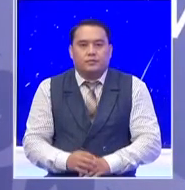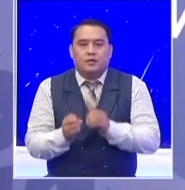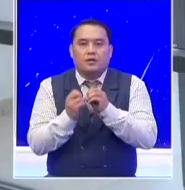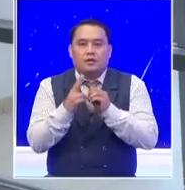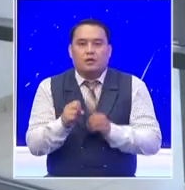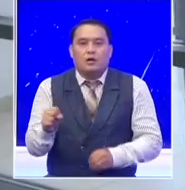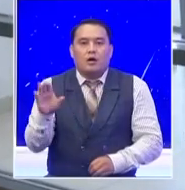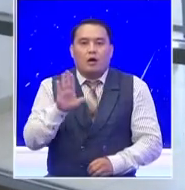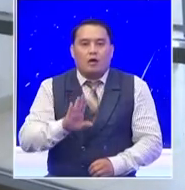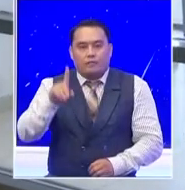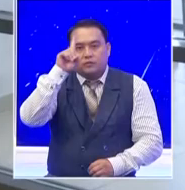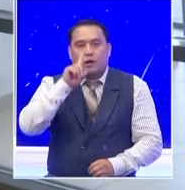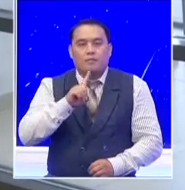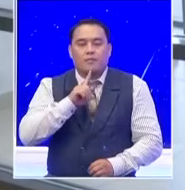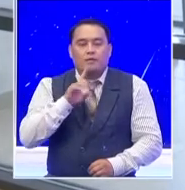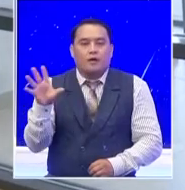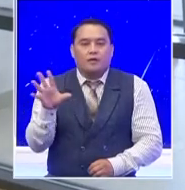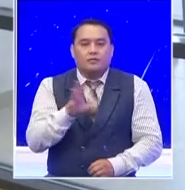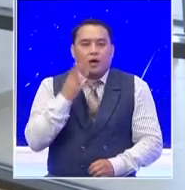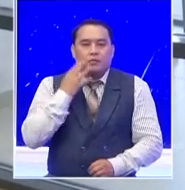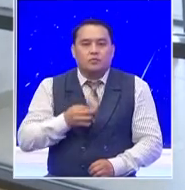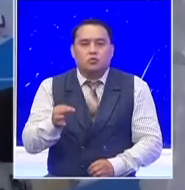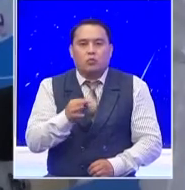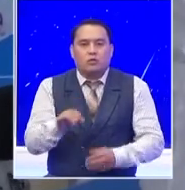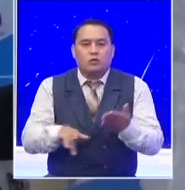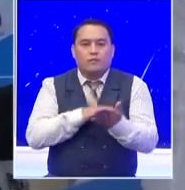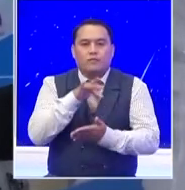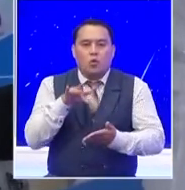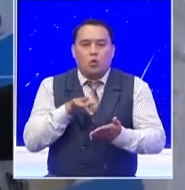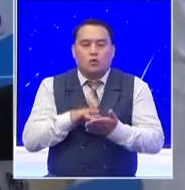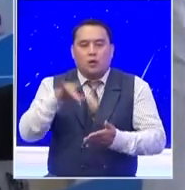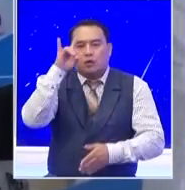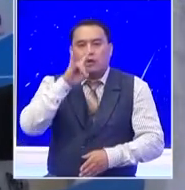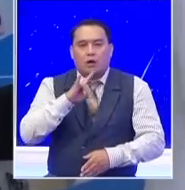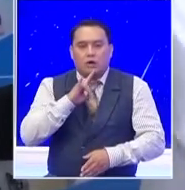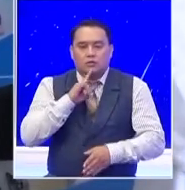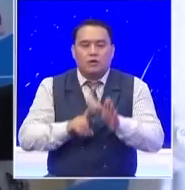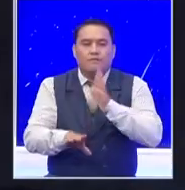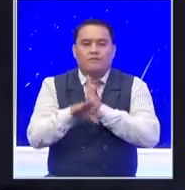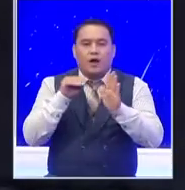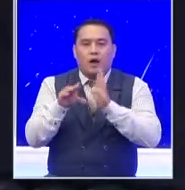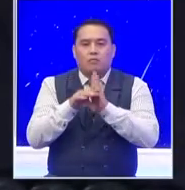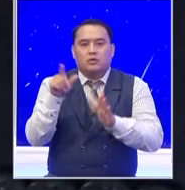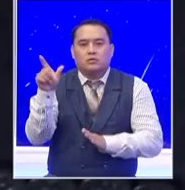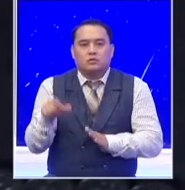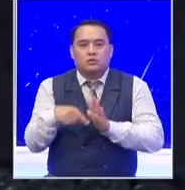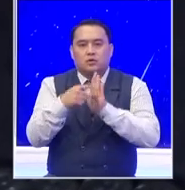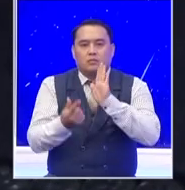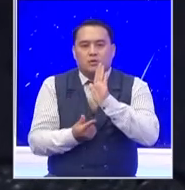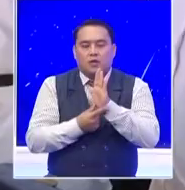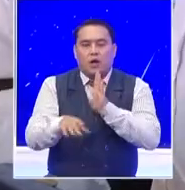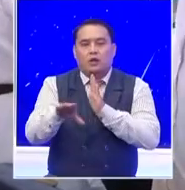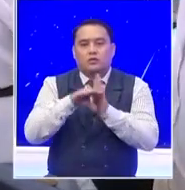12 августа 2020 года во всех областях страны, а также городах Нур-Султан, Алматы и Шымкент, стартовали выборы 17 депутатов Сената